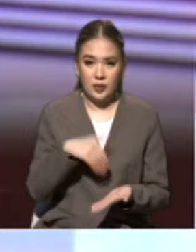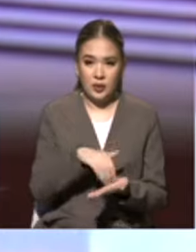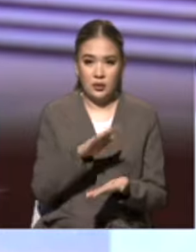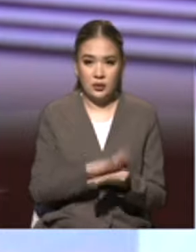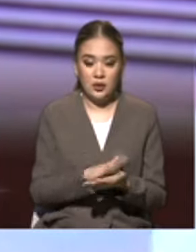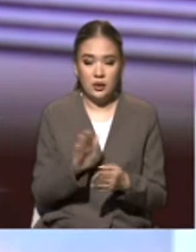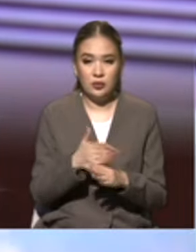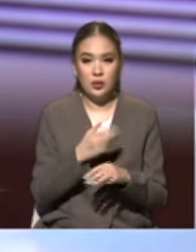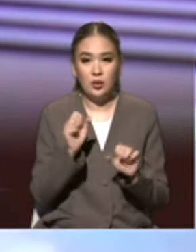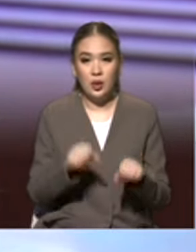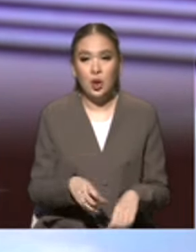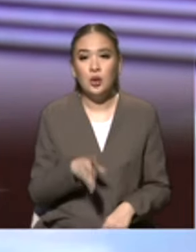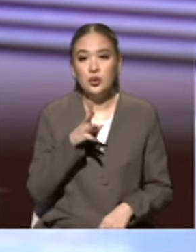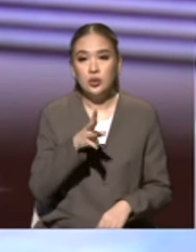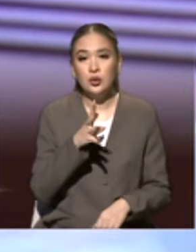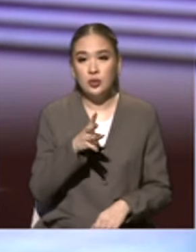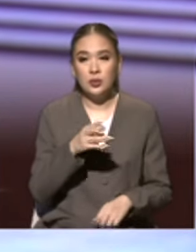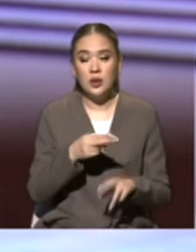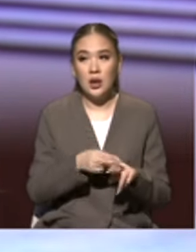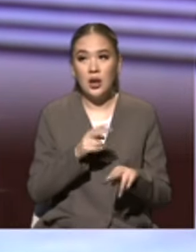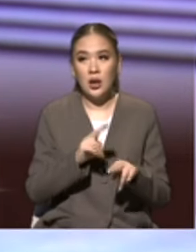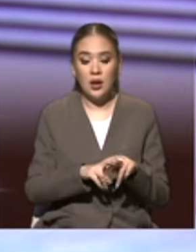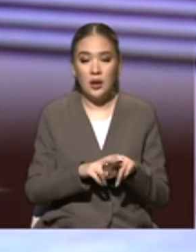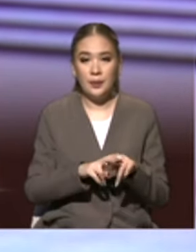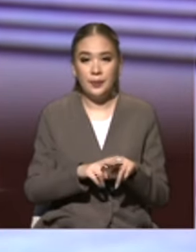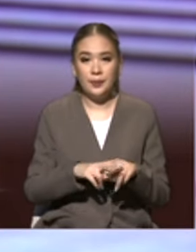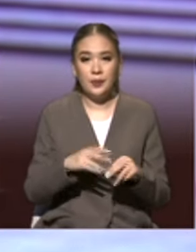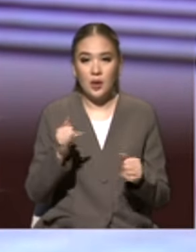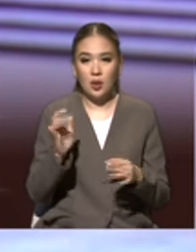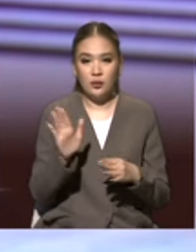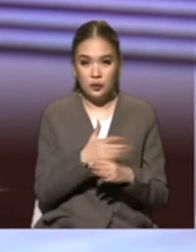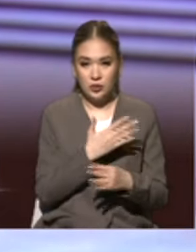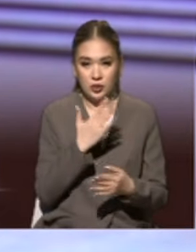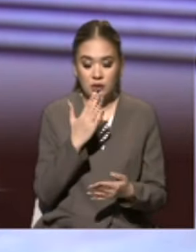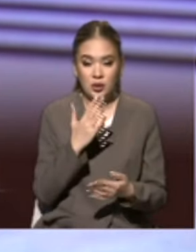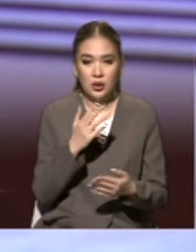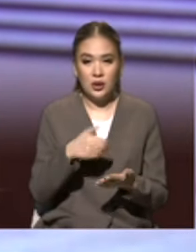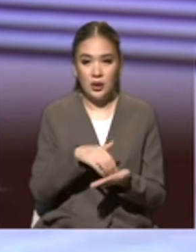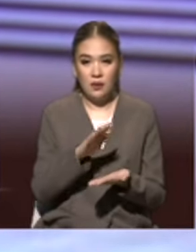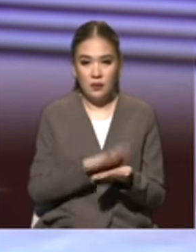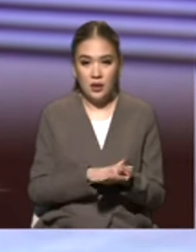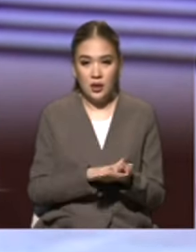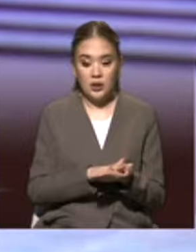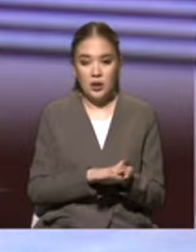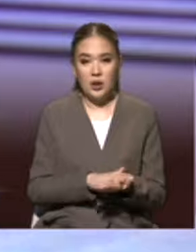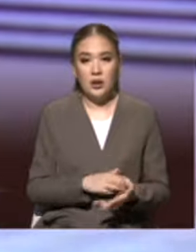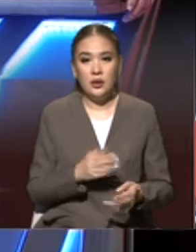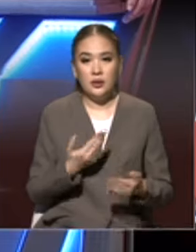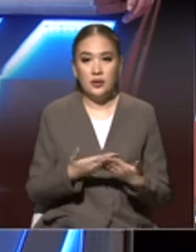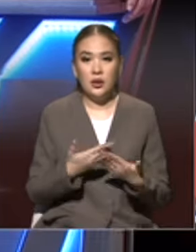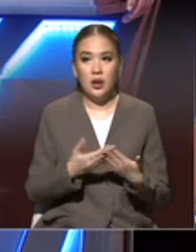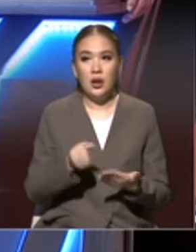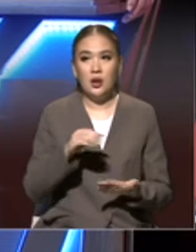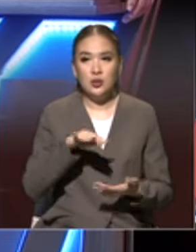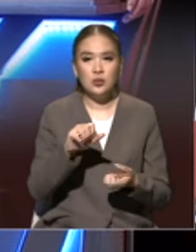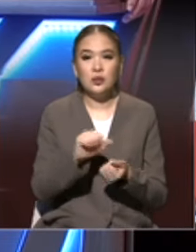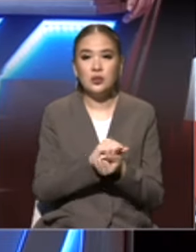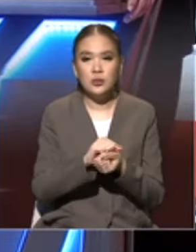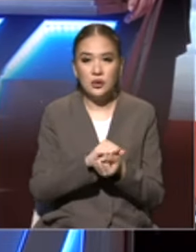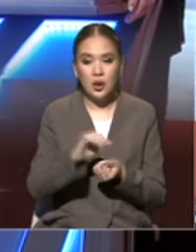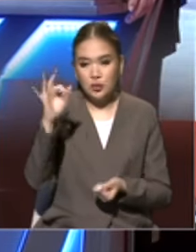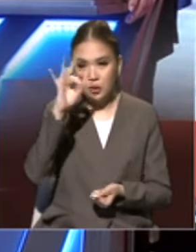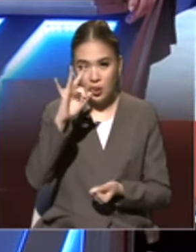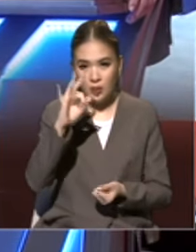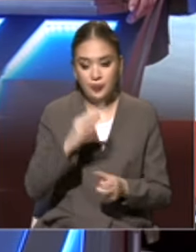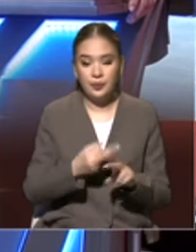Бүгінгі таңда 4000-ға жуық тауарлар ұлттық режимнің шеңберінен алып тасталды. Оның қатарында қарапайым мысал А4 форматты қағазы. Бүгінгі таңда мемлекеттік сатып